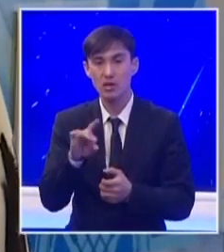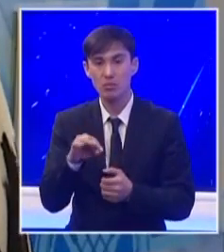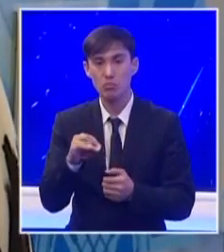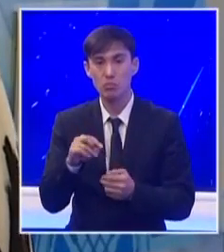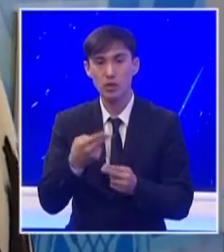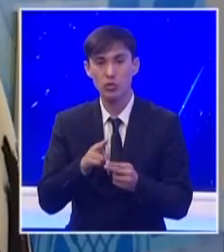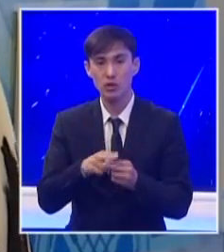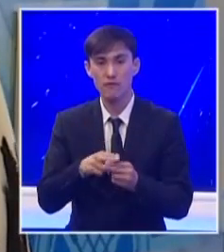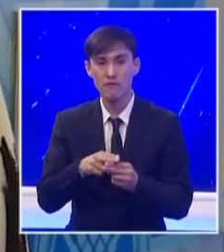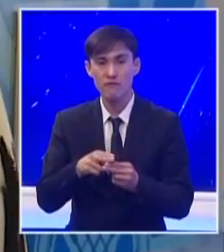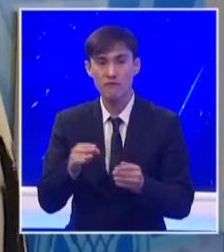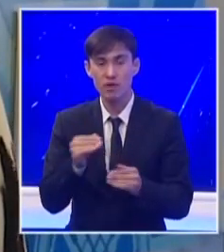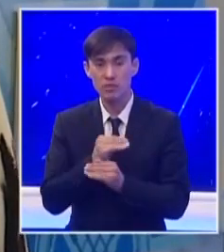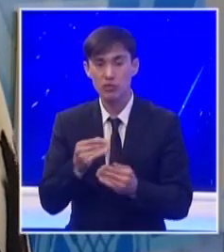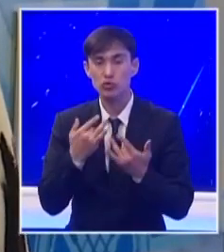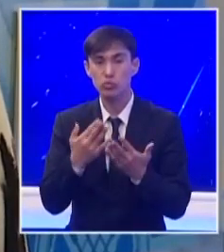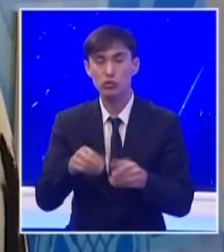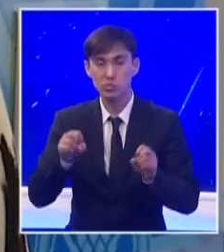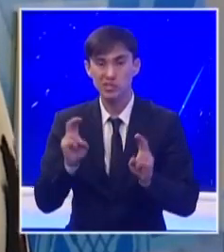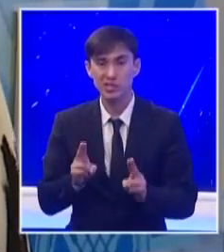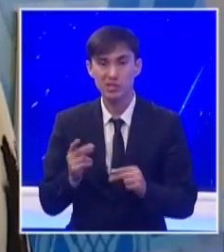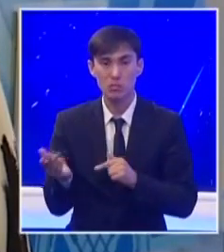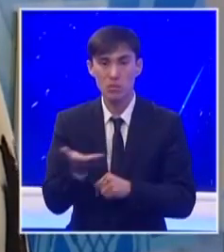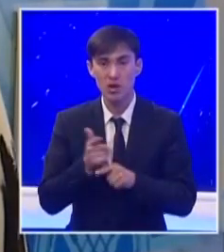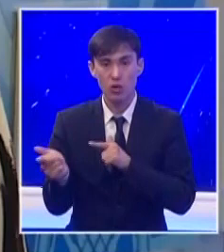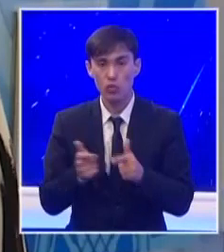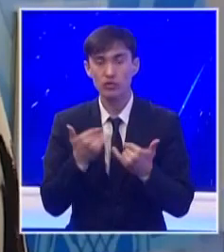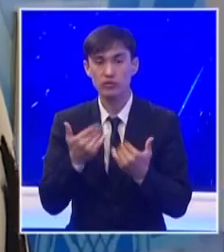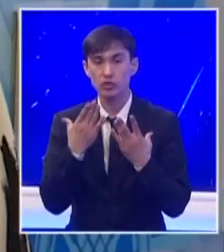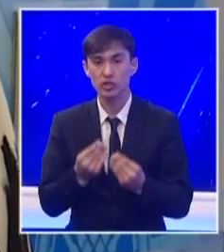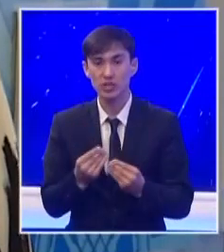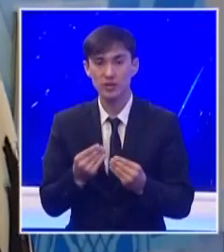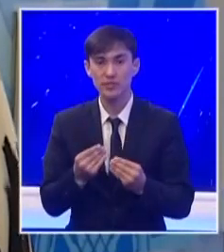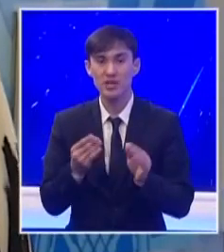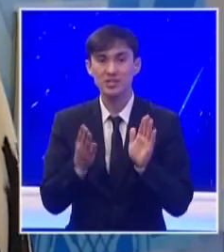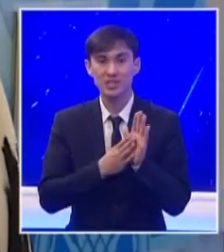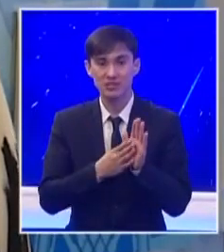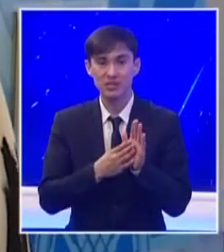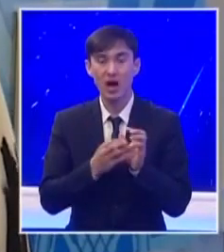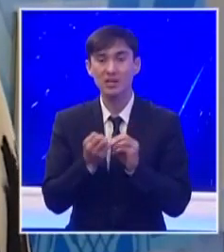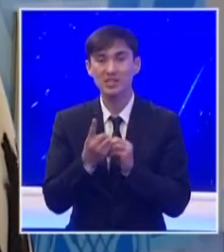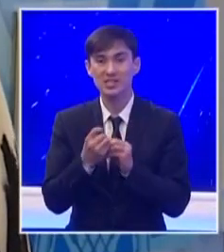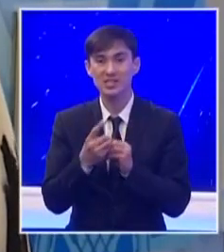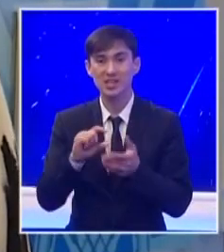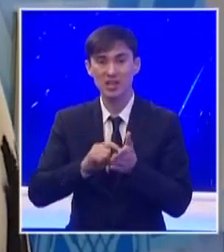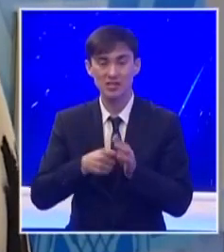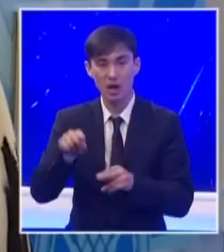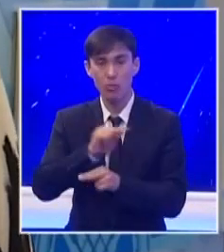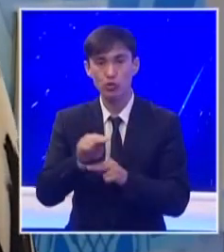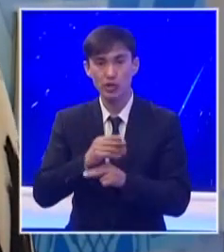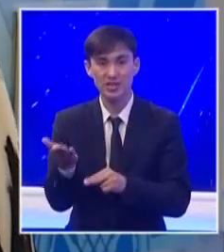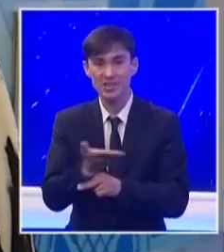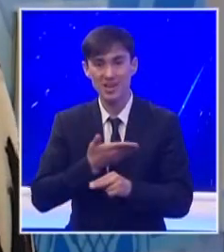формируют именно спрос специальности. Мы готовы на сегодняшний день на базе 9 и на базе 11 классов обучать